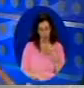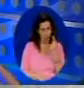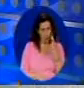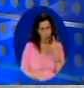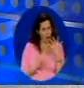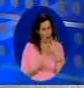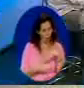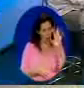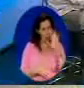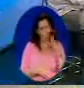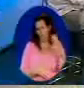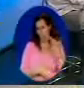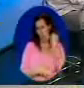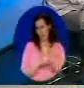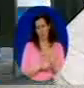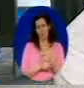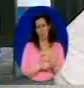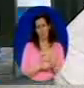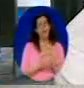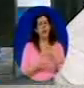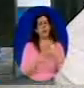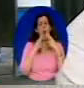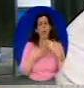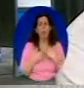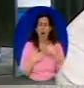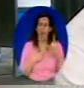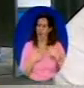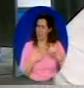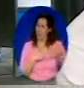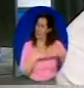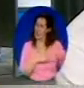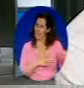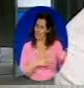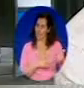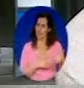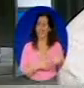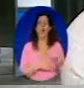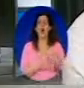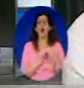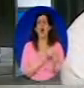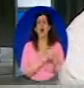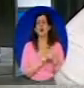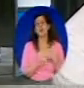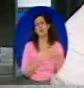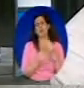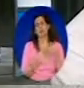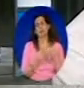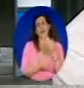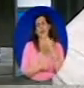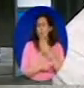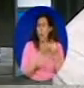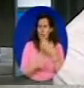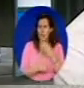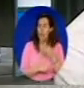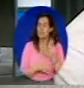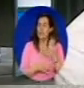אומר, כולם עושים את זה. כולם עושים את זה. בדרך כלל התשובות שאני מקבל זה, אני לא, אבל אשתי כן, אז זהו גם אתה וגם אשתך, או שזה קטע של ישראלים. זה לא רק